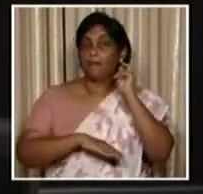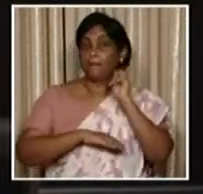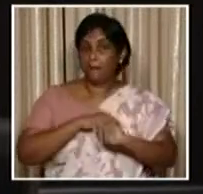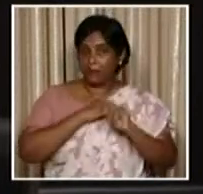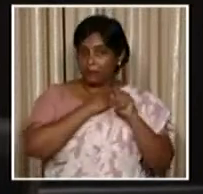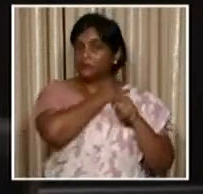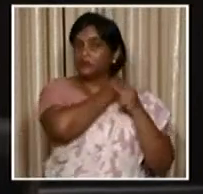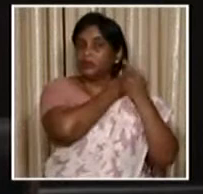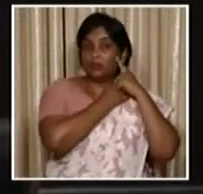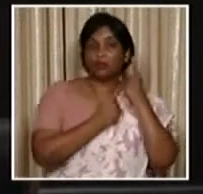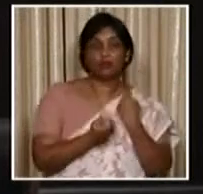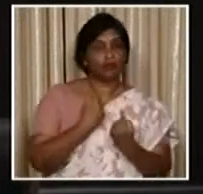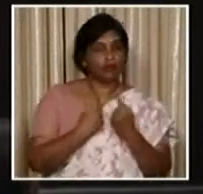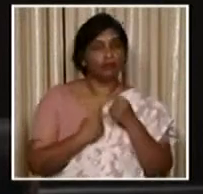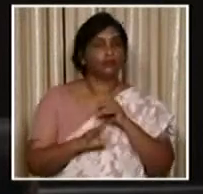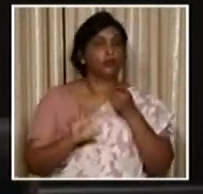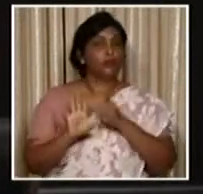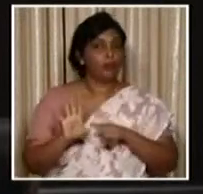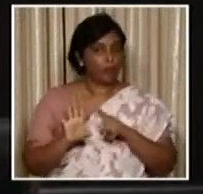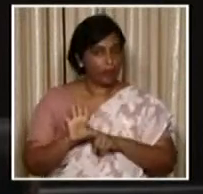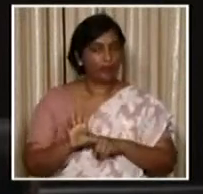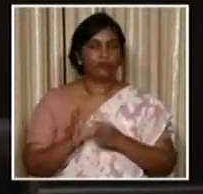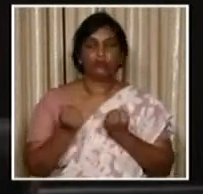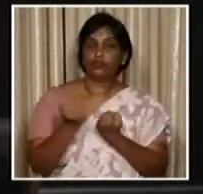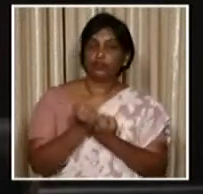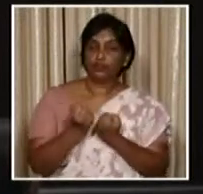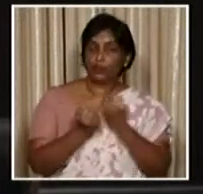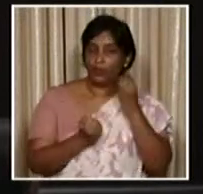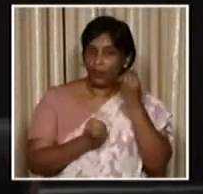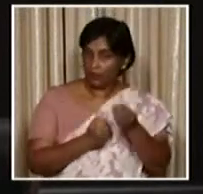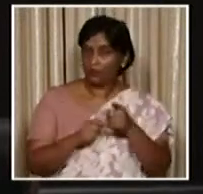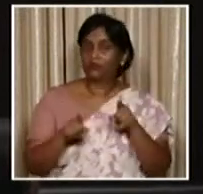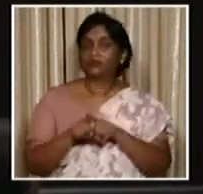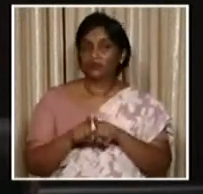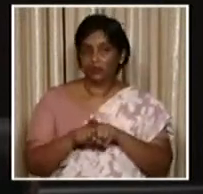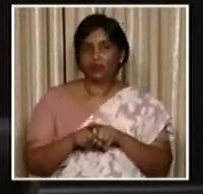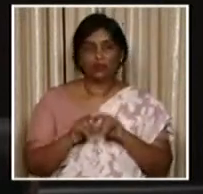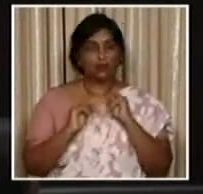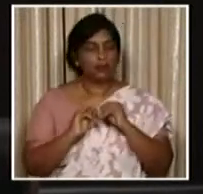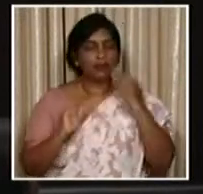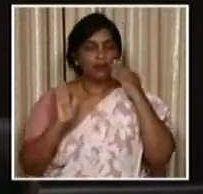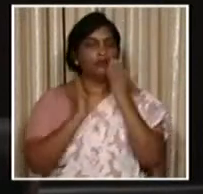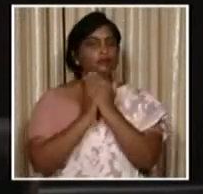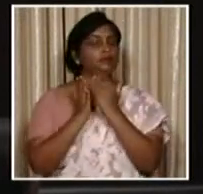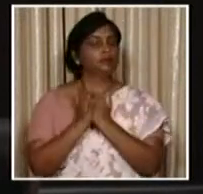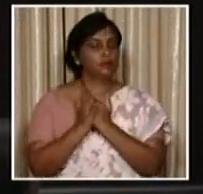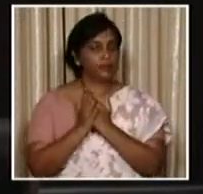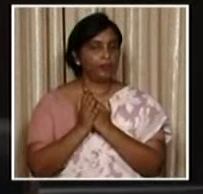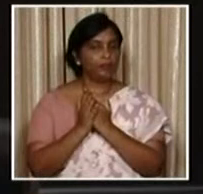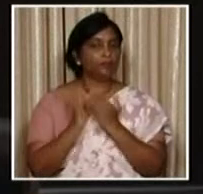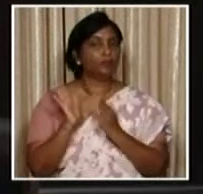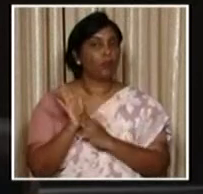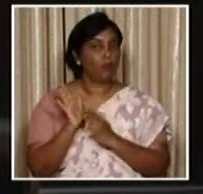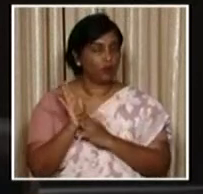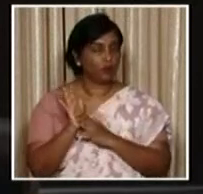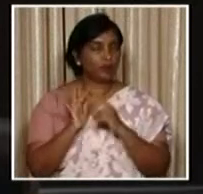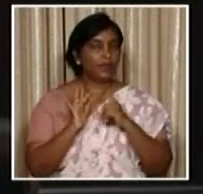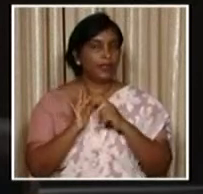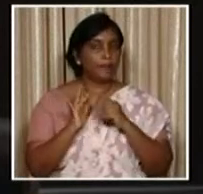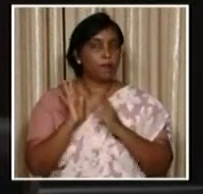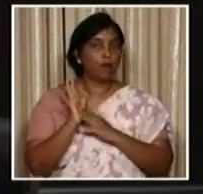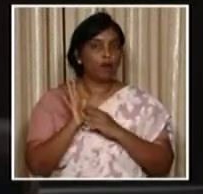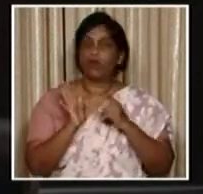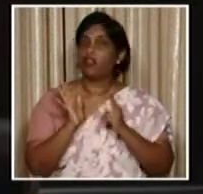කිරීම මෙහෙයවීම පුහුණුව ආධාර අනුබල දීම යන අධිචෝදනා යටතේ මොහොමඩ් ඉබ්‍රාහිම්